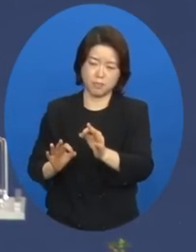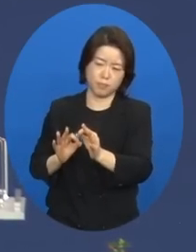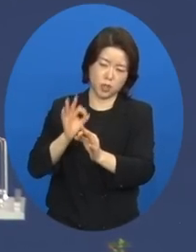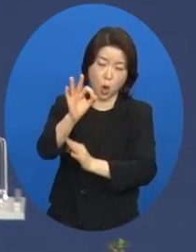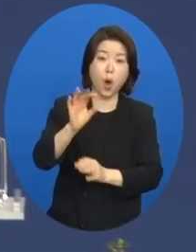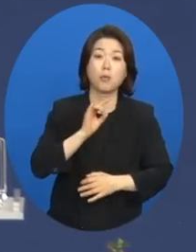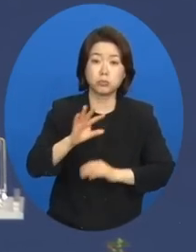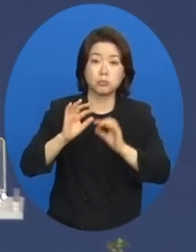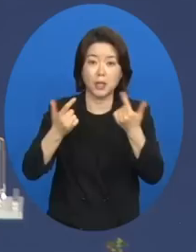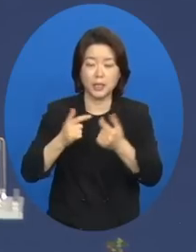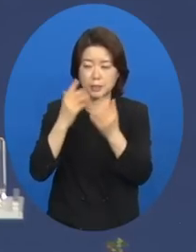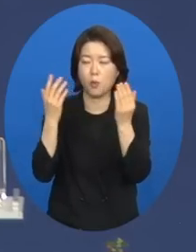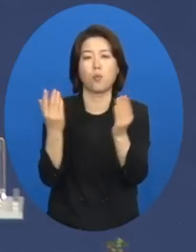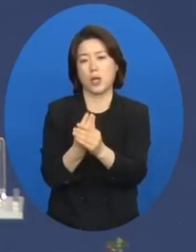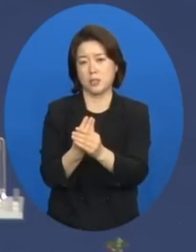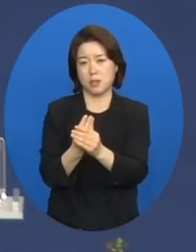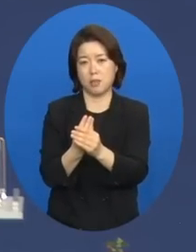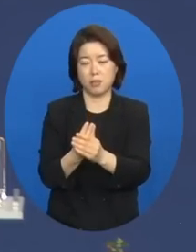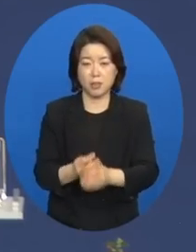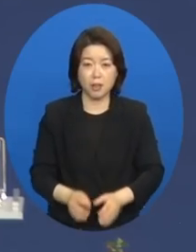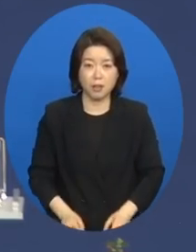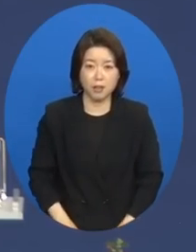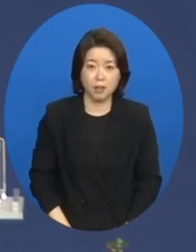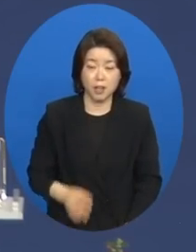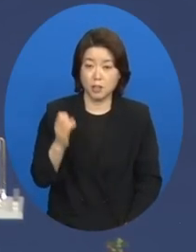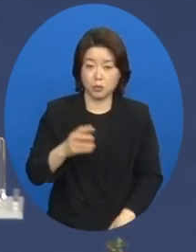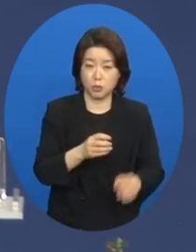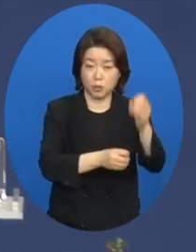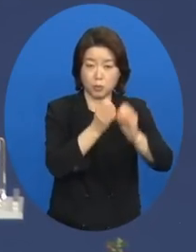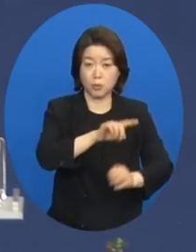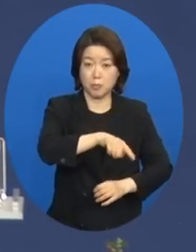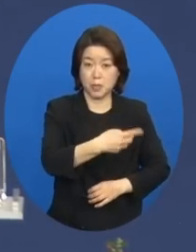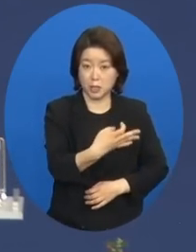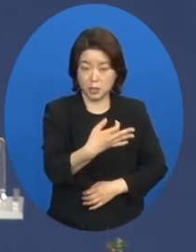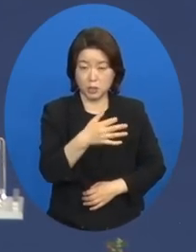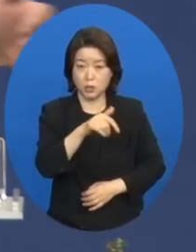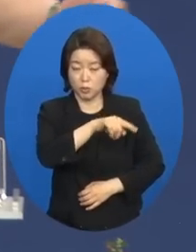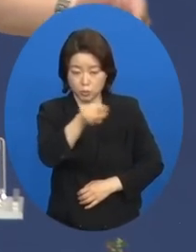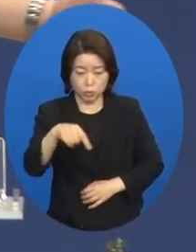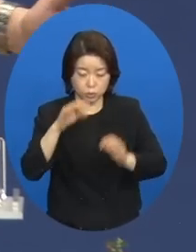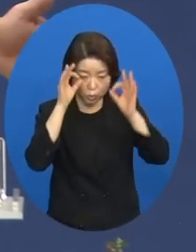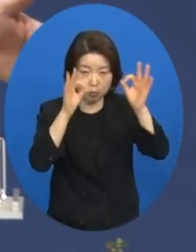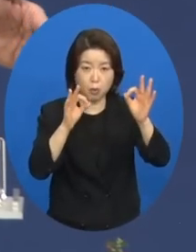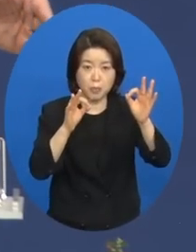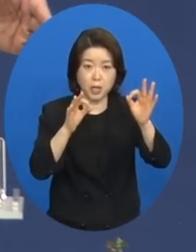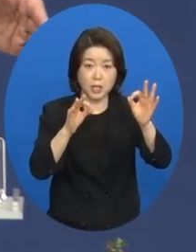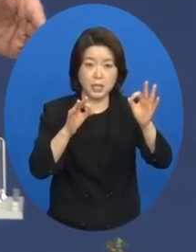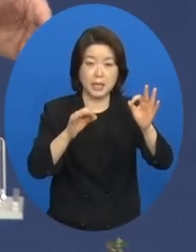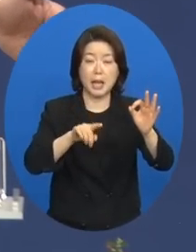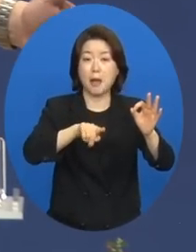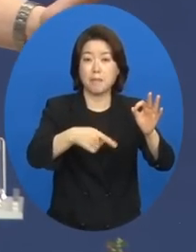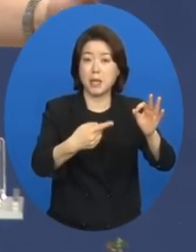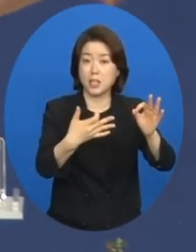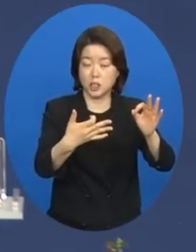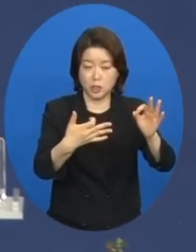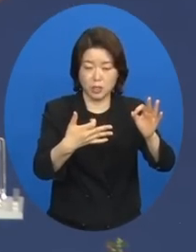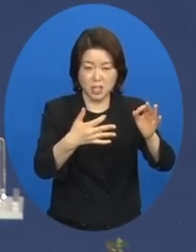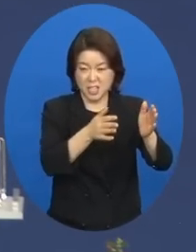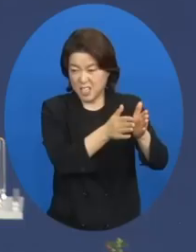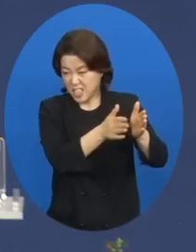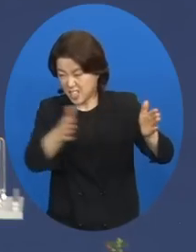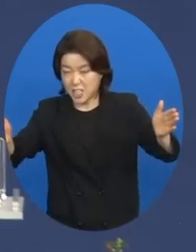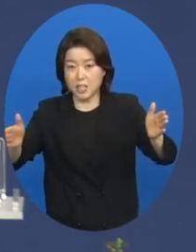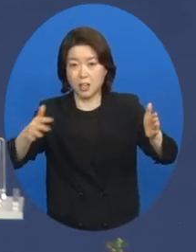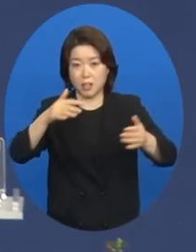뿐만 아니라 완전합니다. 그리고 10편 119편 105절, 119편 제일 긴 10편이면서 그